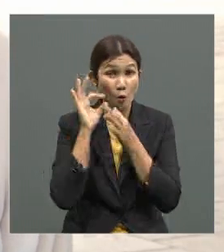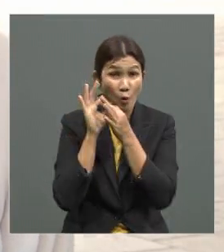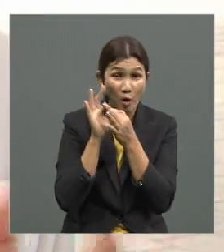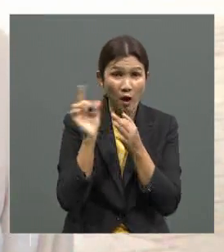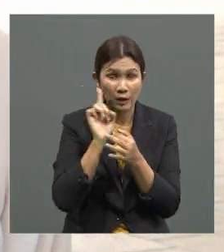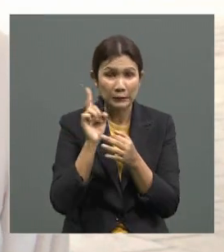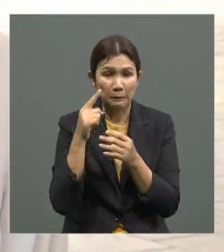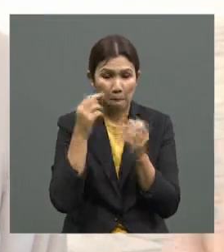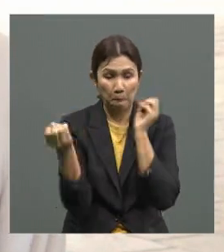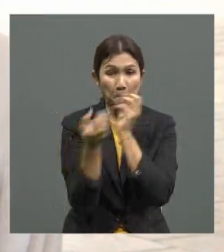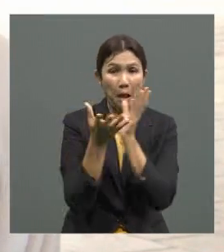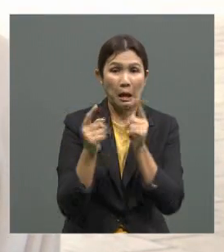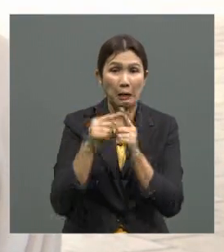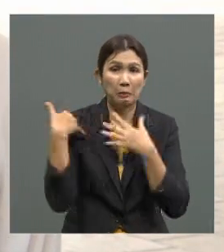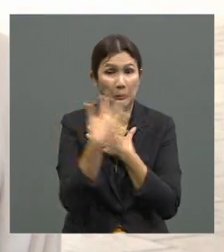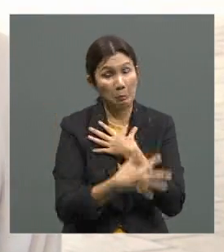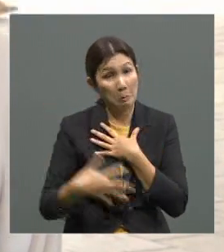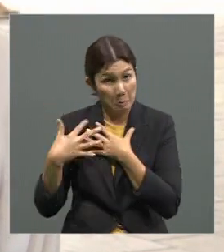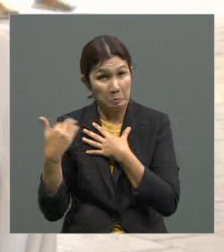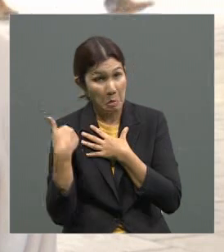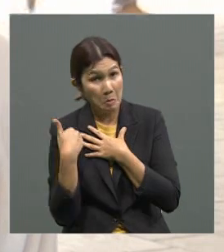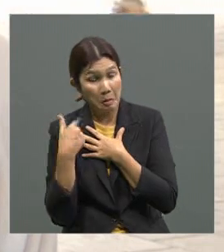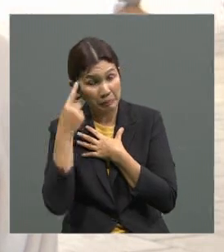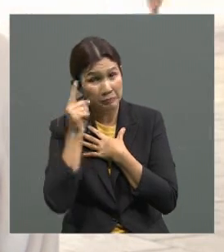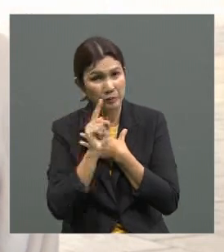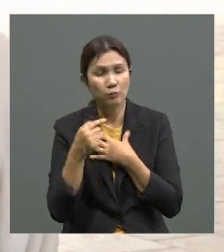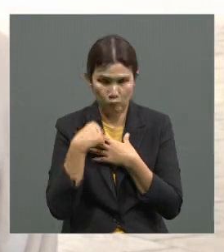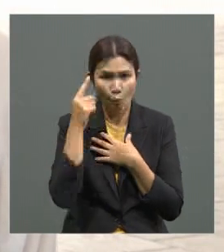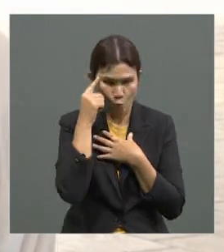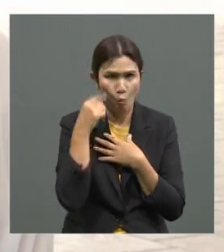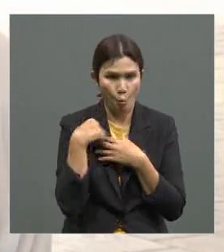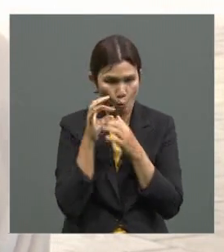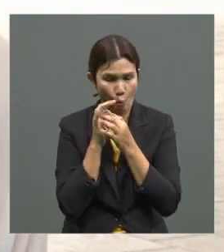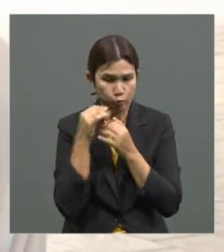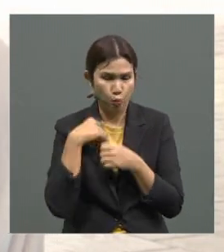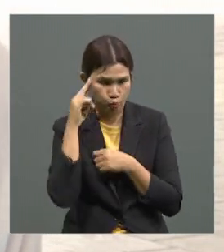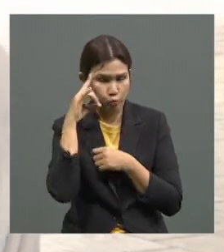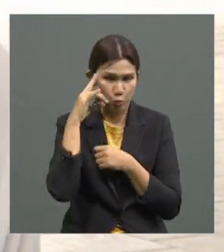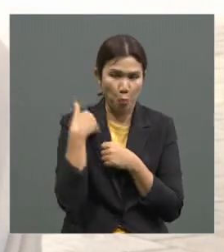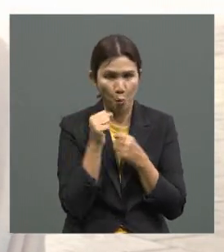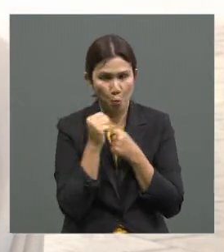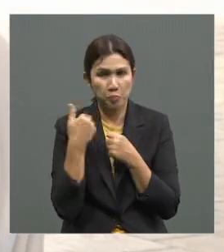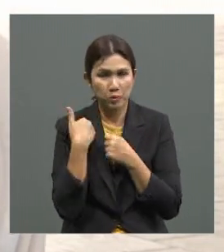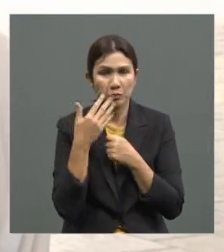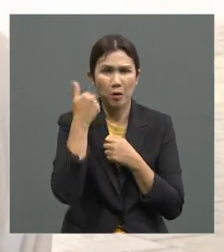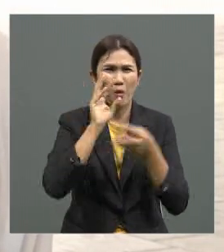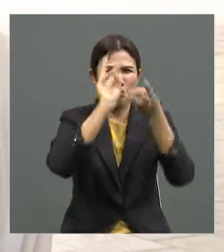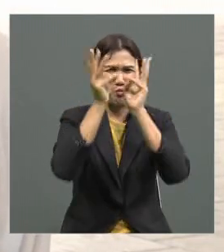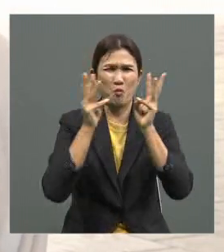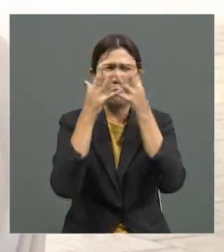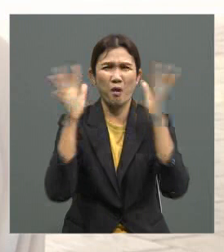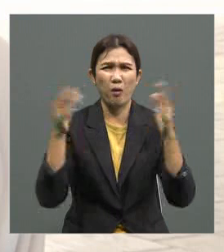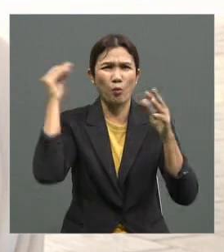ว่ามันจะกระทบต่อปัญหาอะไรในชีวิตประจำวันเราบ้าง ก็กังวลค่ะเพราะว่ารู้สึกว่าฝุ่นมัน เยอะขึ้นก